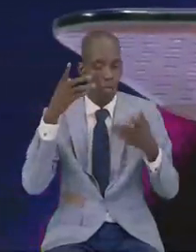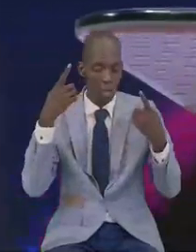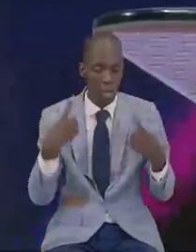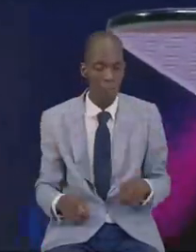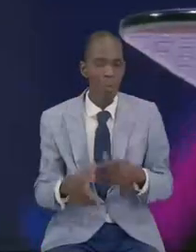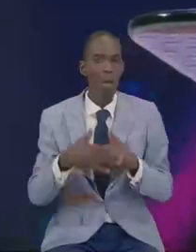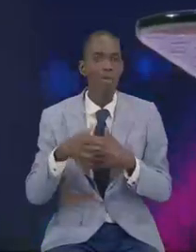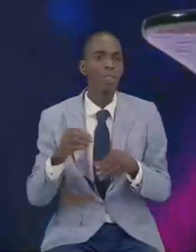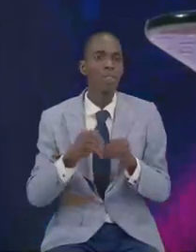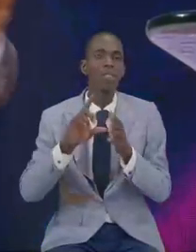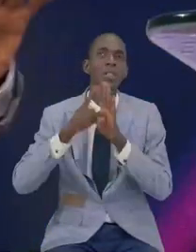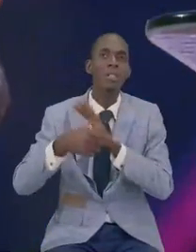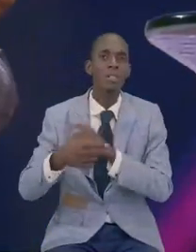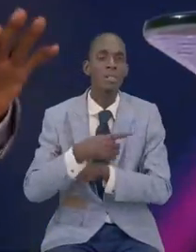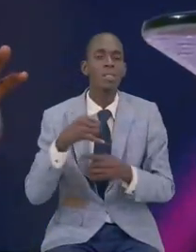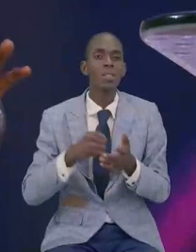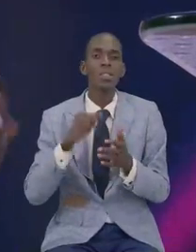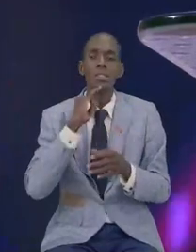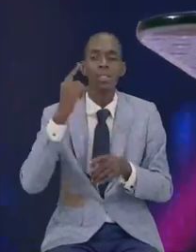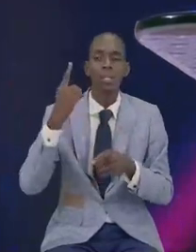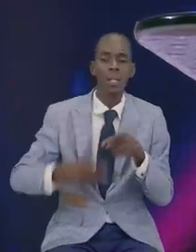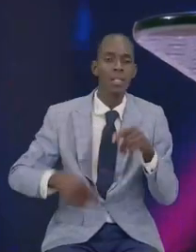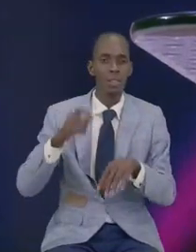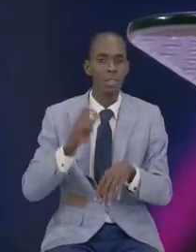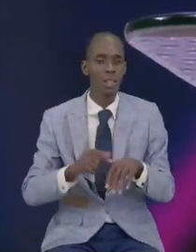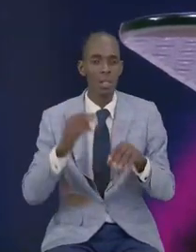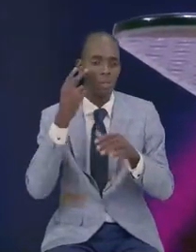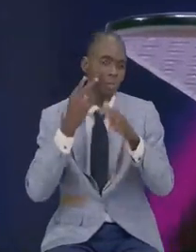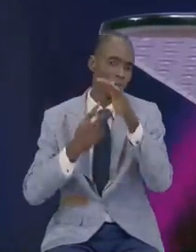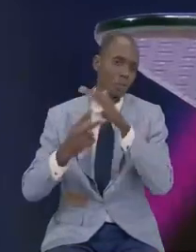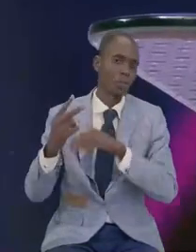Et celui qui révèle les secrets, c'est la vision